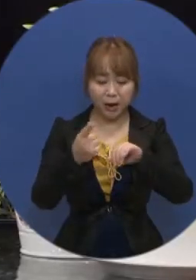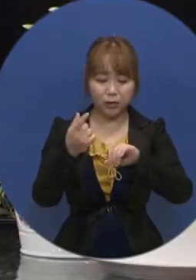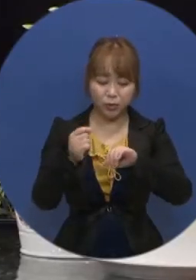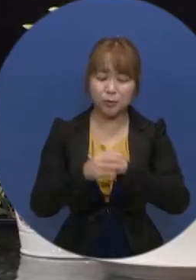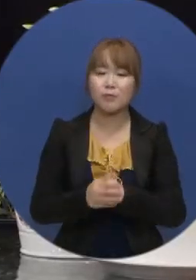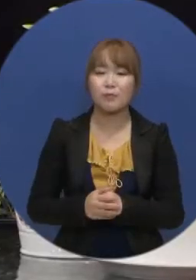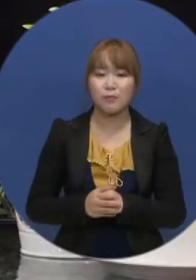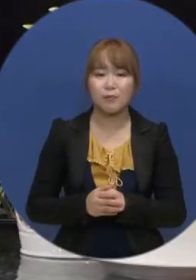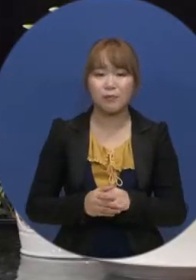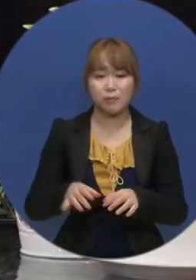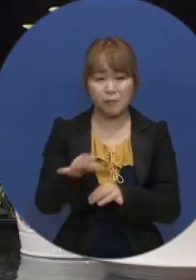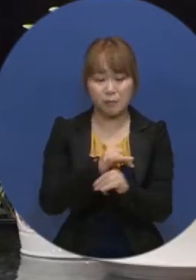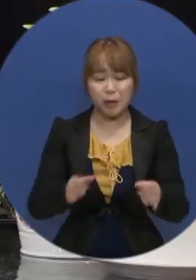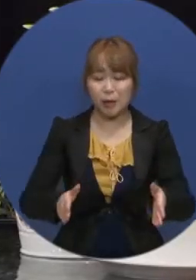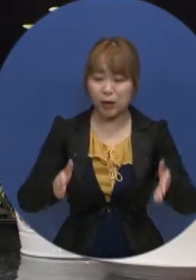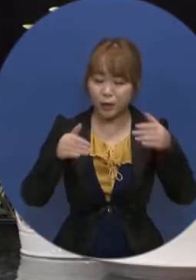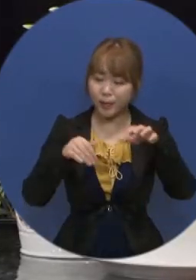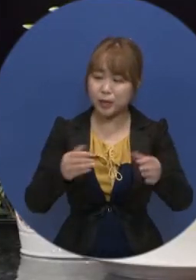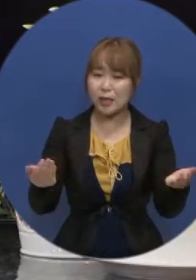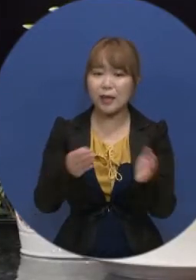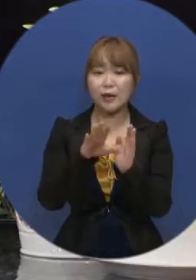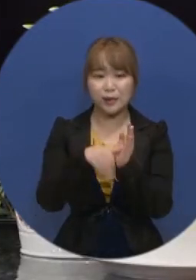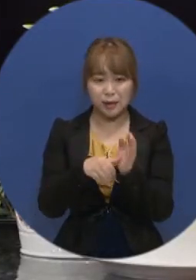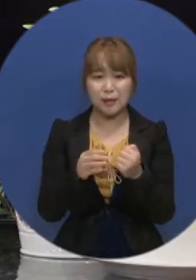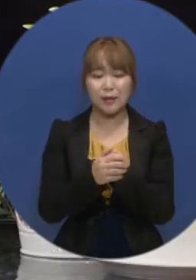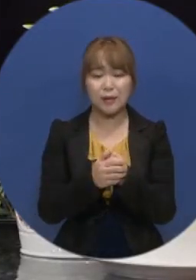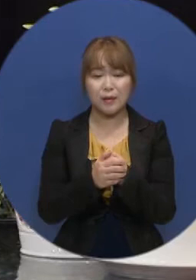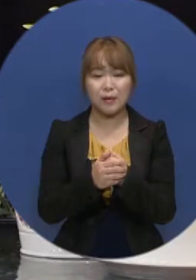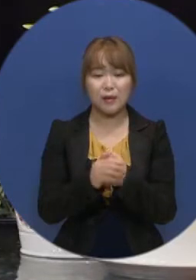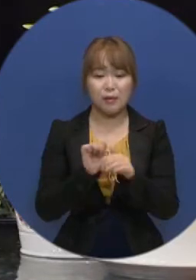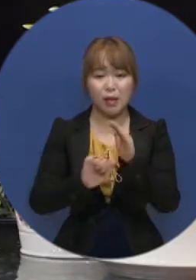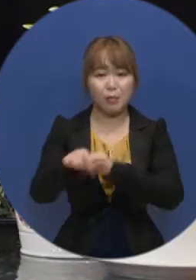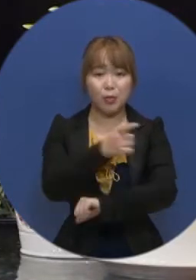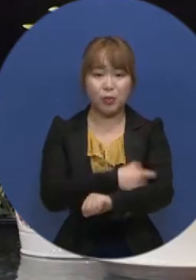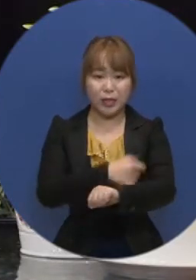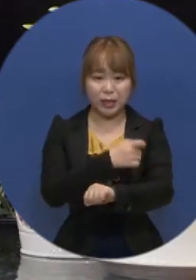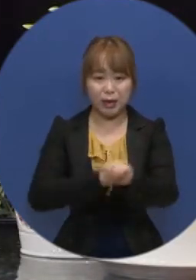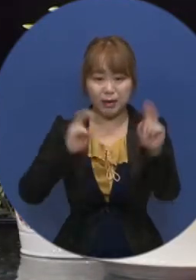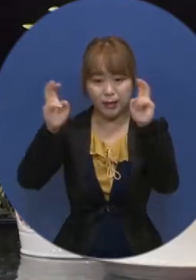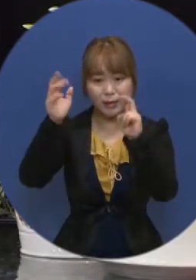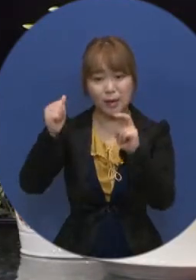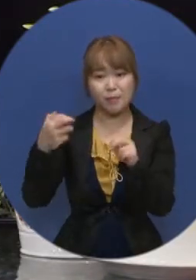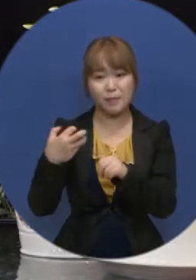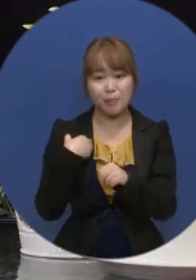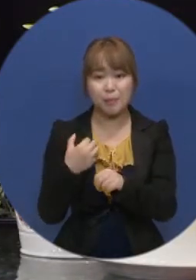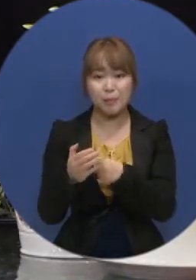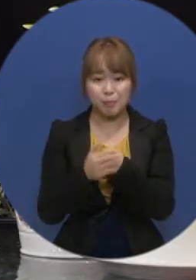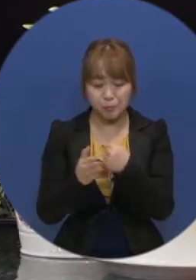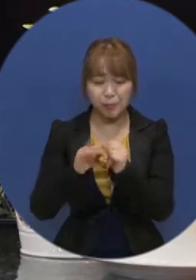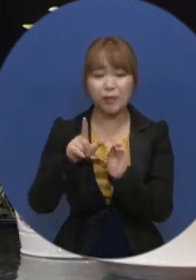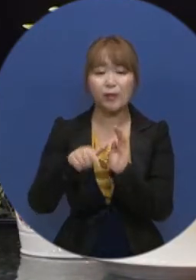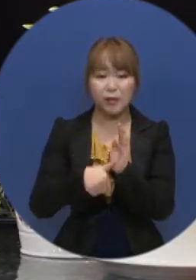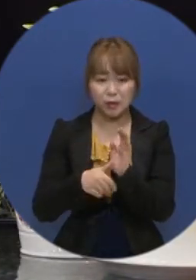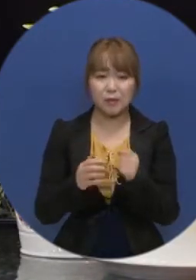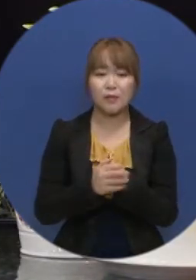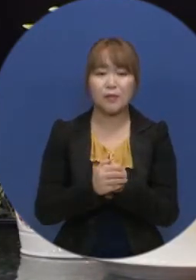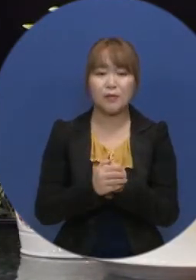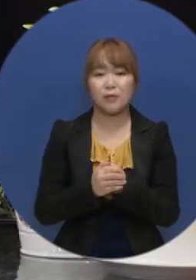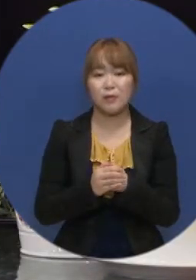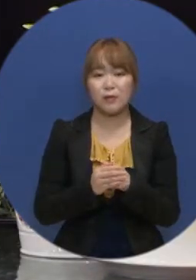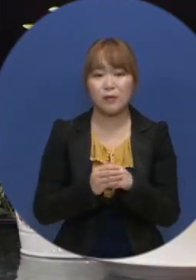네네. 백화점 근무할 때 이제 그 대표이사 사장하다 보니까 네네. 그 당시에는